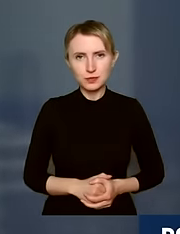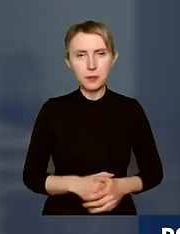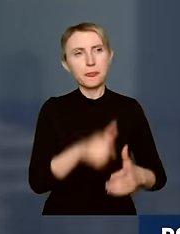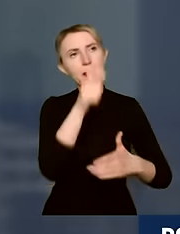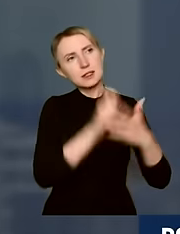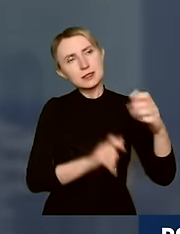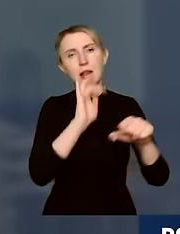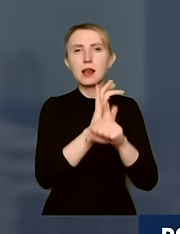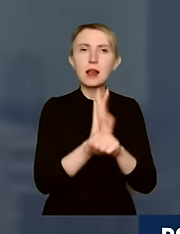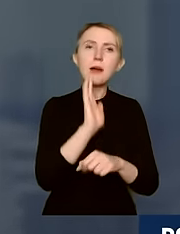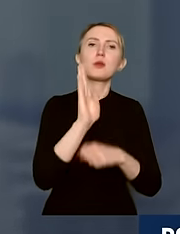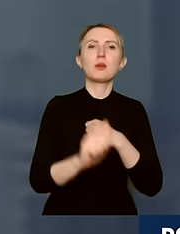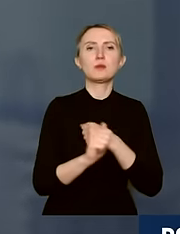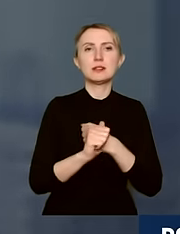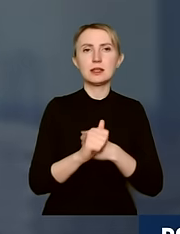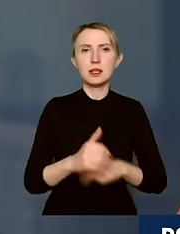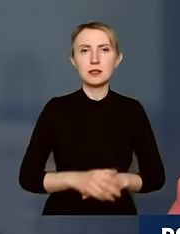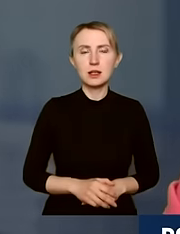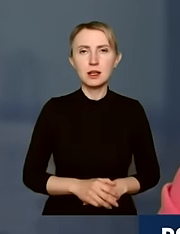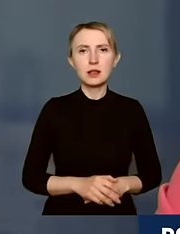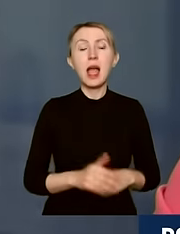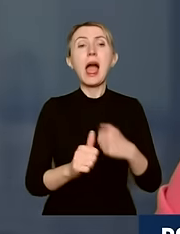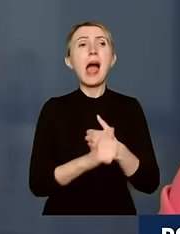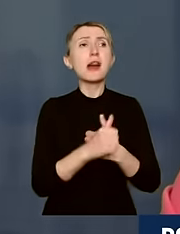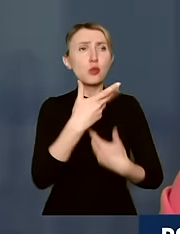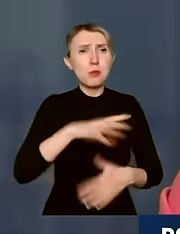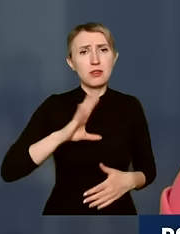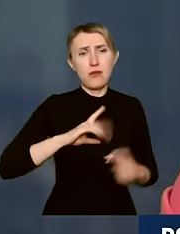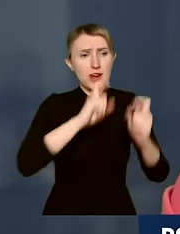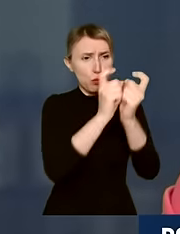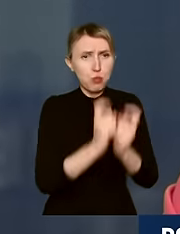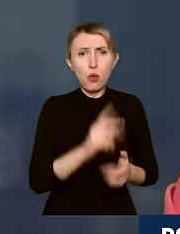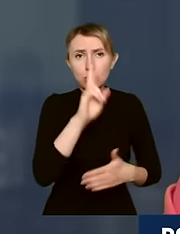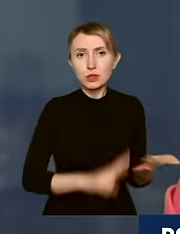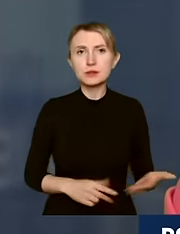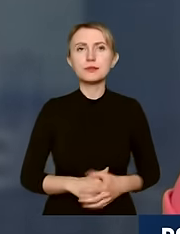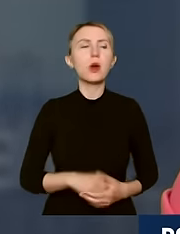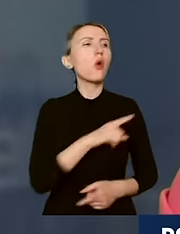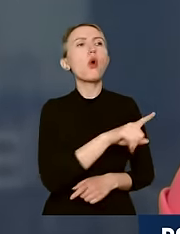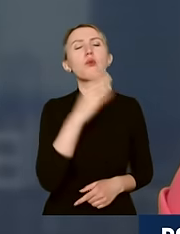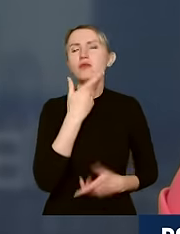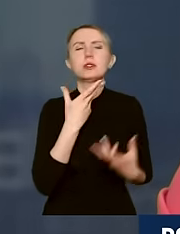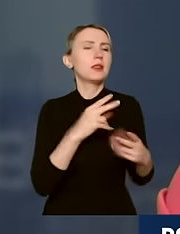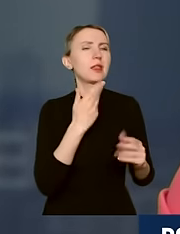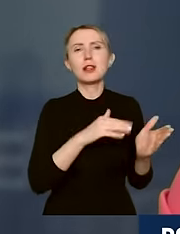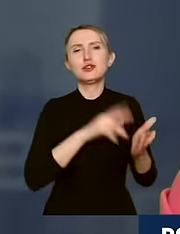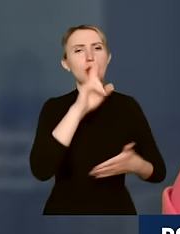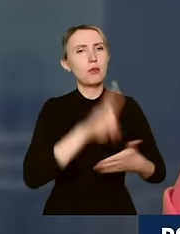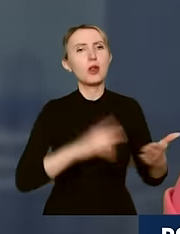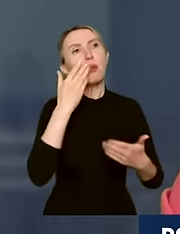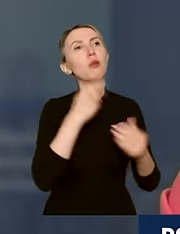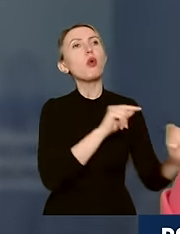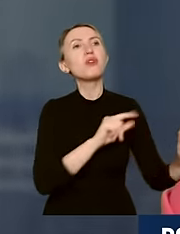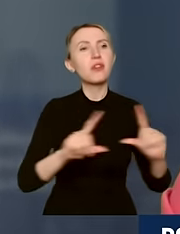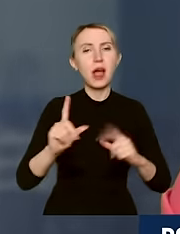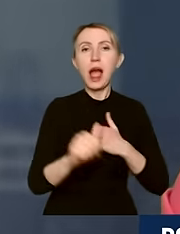ale potem uzasadnienie. No chociażby same te argumenty w punktach przeczytali. Ale mówią, że nie i opowiadają o inflacji.